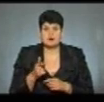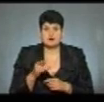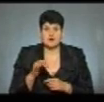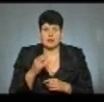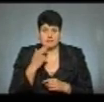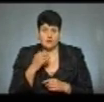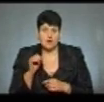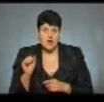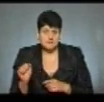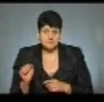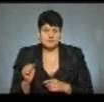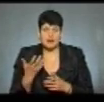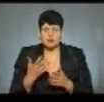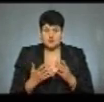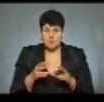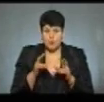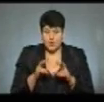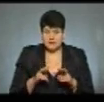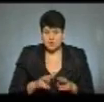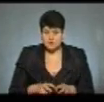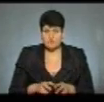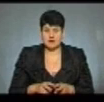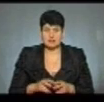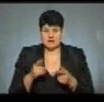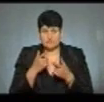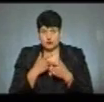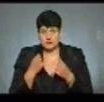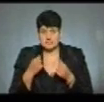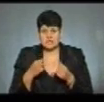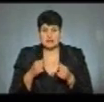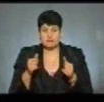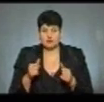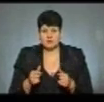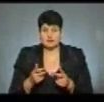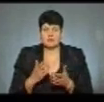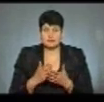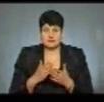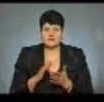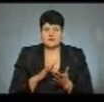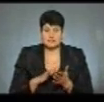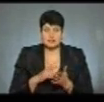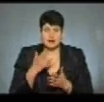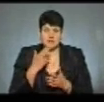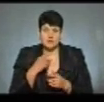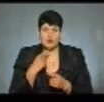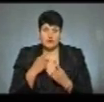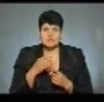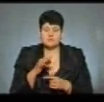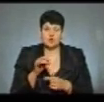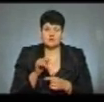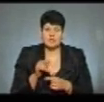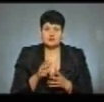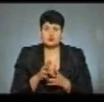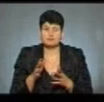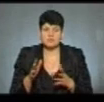і в цілому, якщо проаналізувати інформаційний бюлетень, який поступає з центру грипу, то говориться про те, що